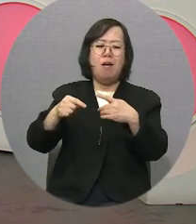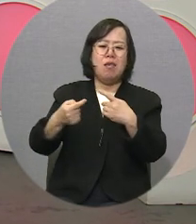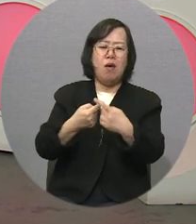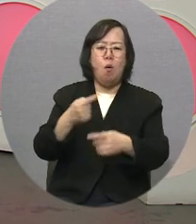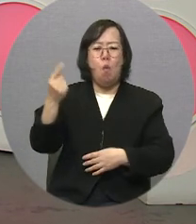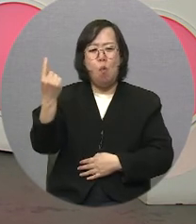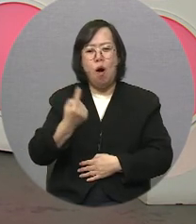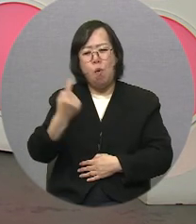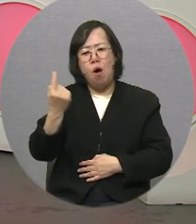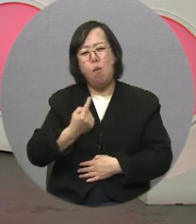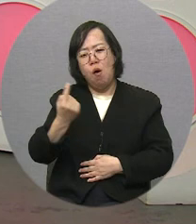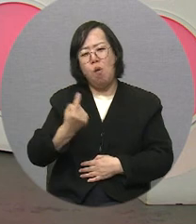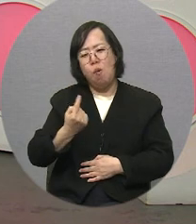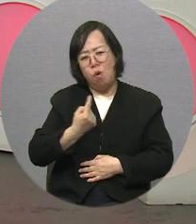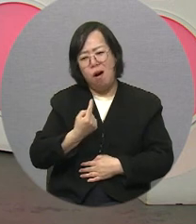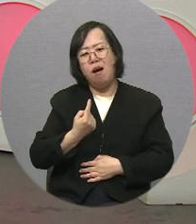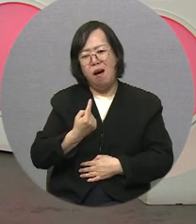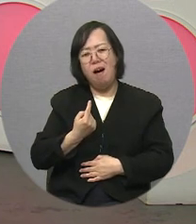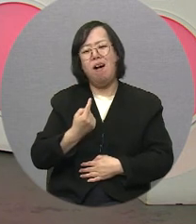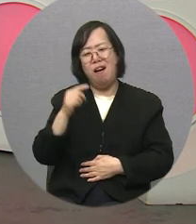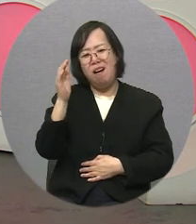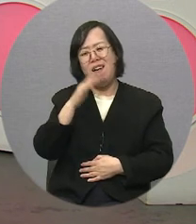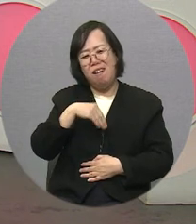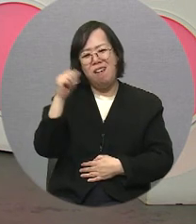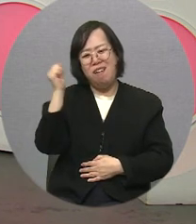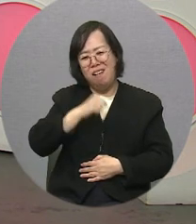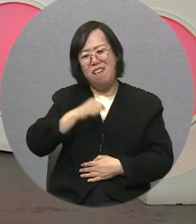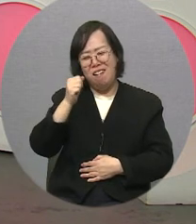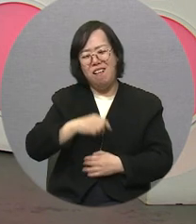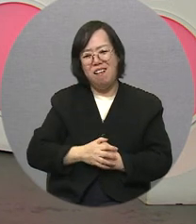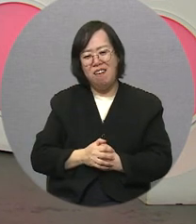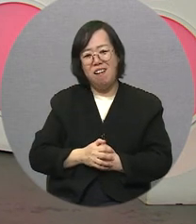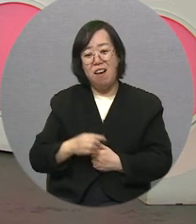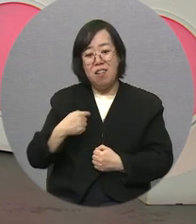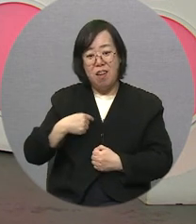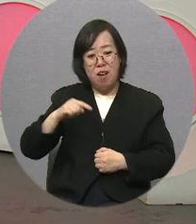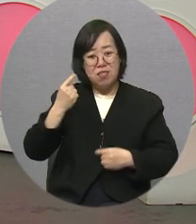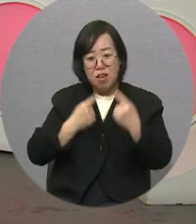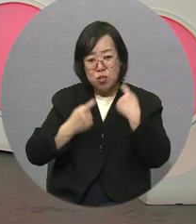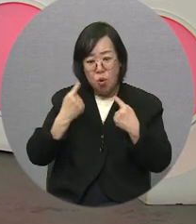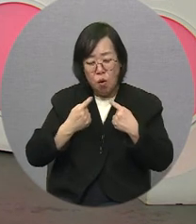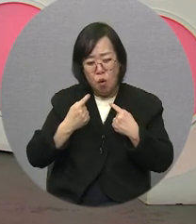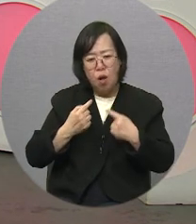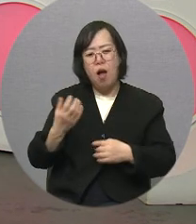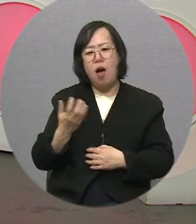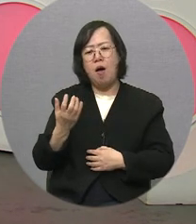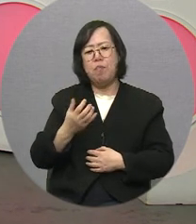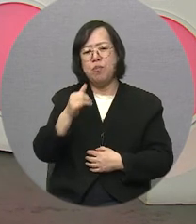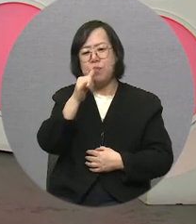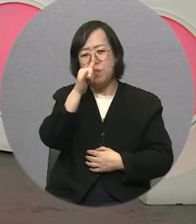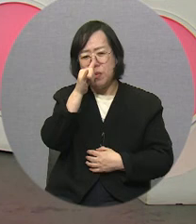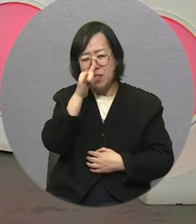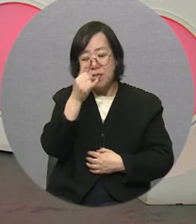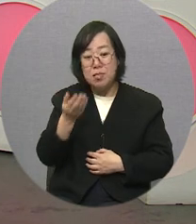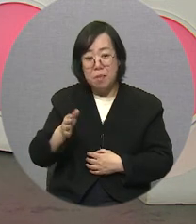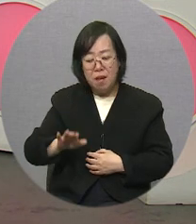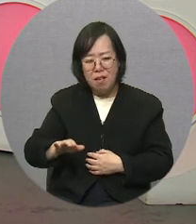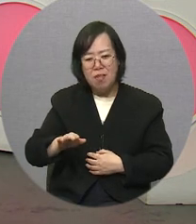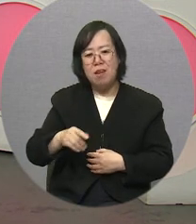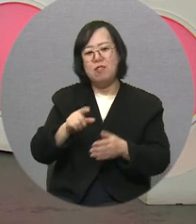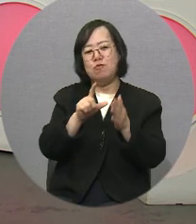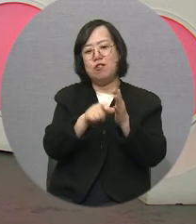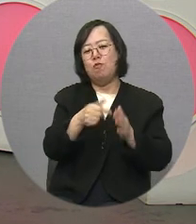하시면서 위로를 받으시는 것 같더라고요. 아프더라도 하나가 될 수 있는 건 정말 근사한 일인